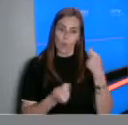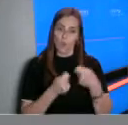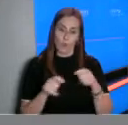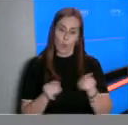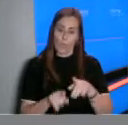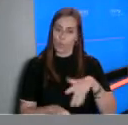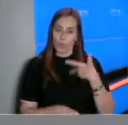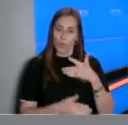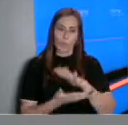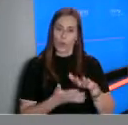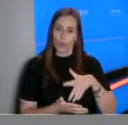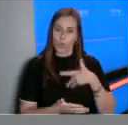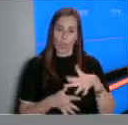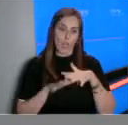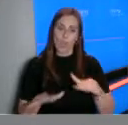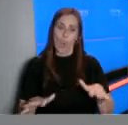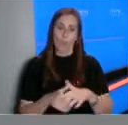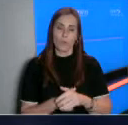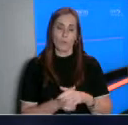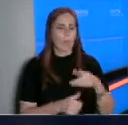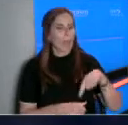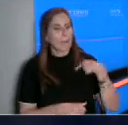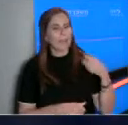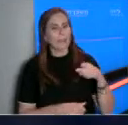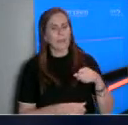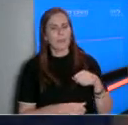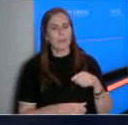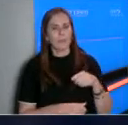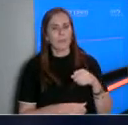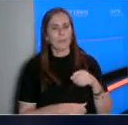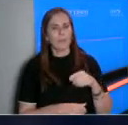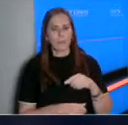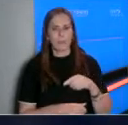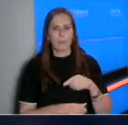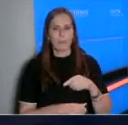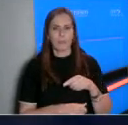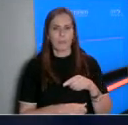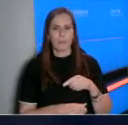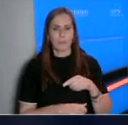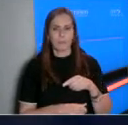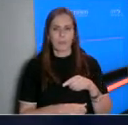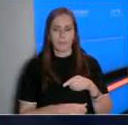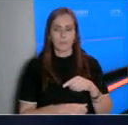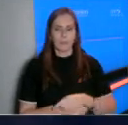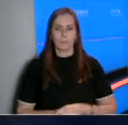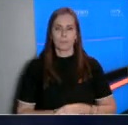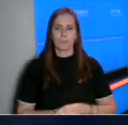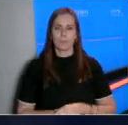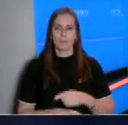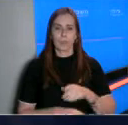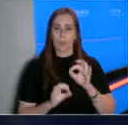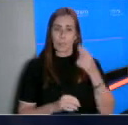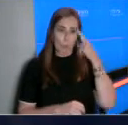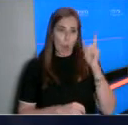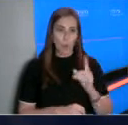לאותה תחושה, פשוט תחושה של ייאוש. כמה זמן את חיה? סליחה, אני מתנצל. שאתה לא יודע? אתה